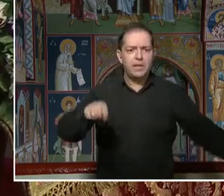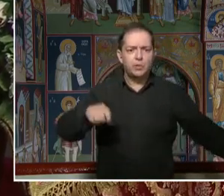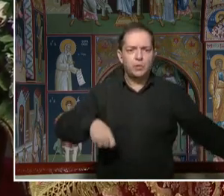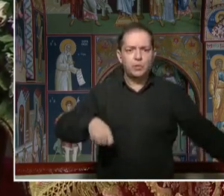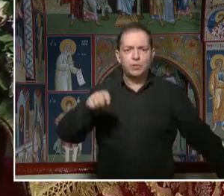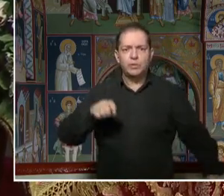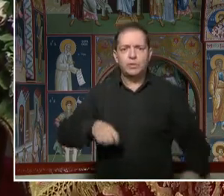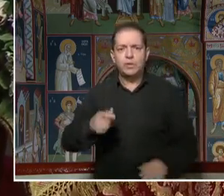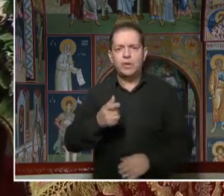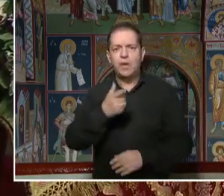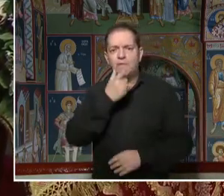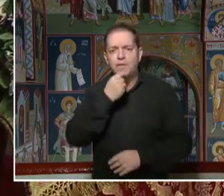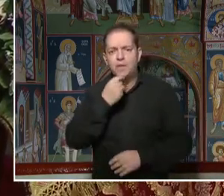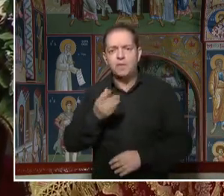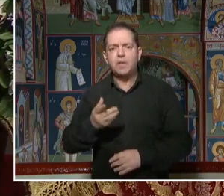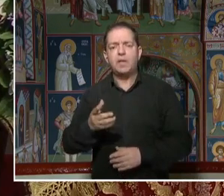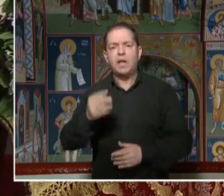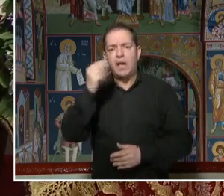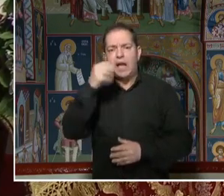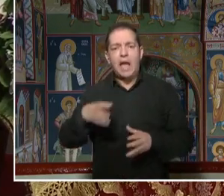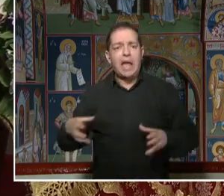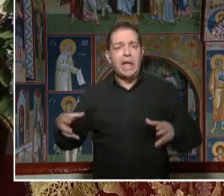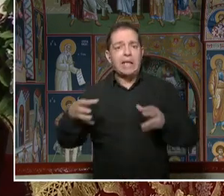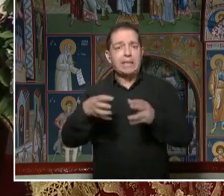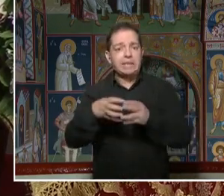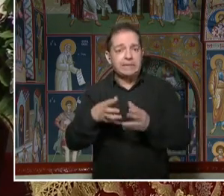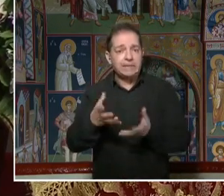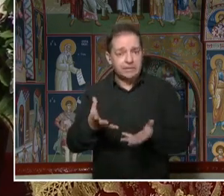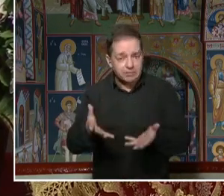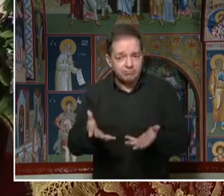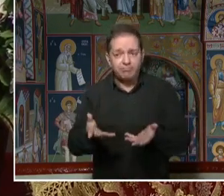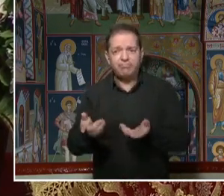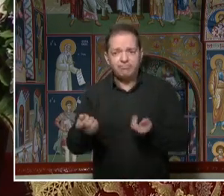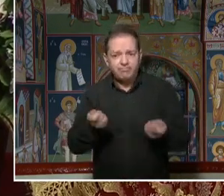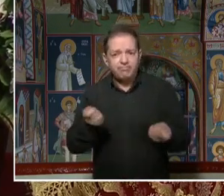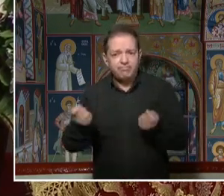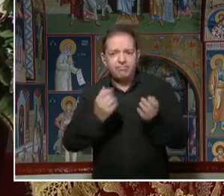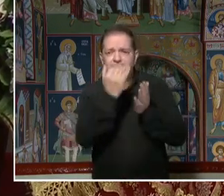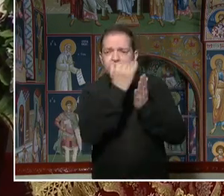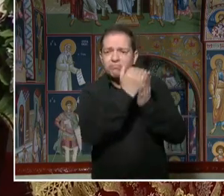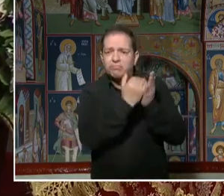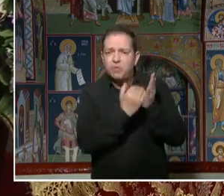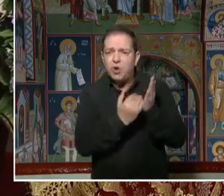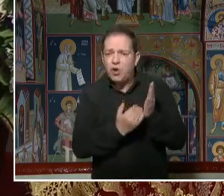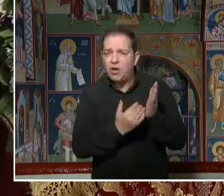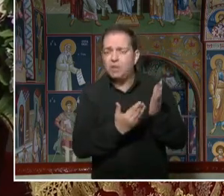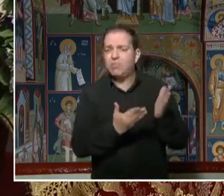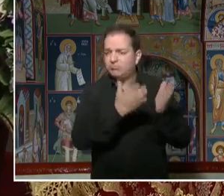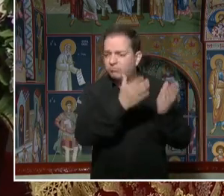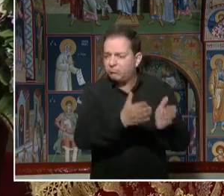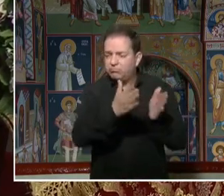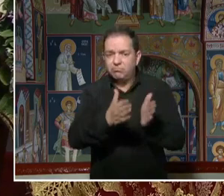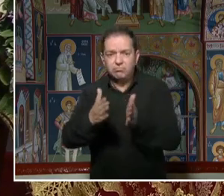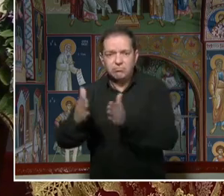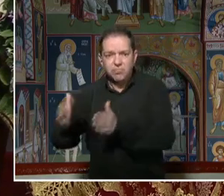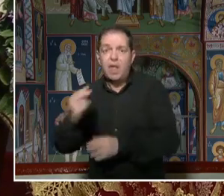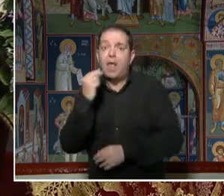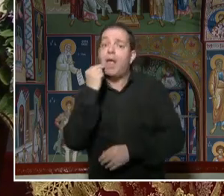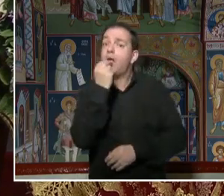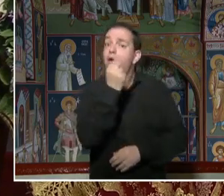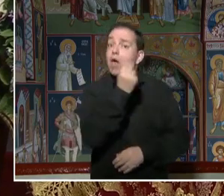Εκκλησία. Πολλές αυτές οι ευκαιρίες. Καθημερινώς το εσπέρα στο μέγα